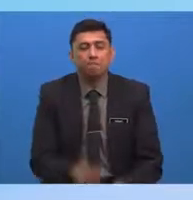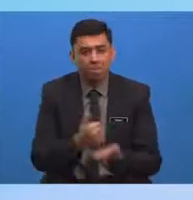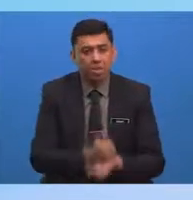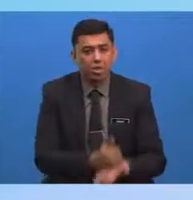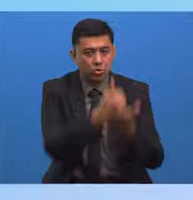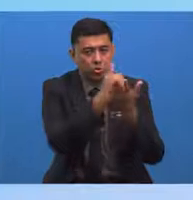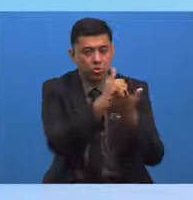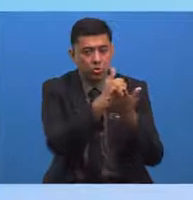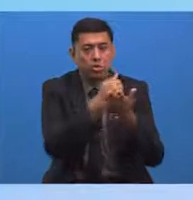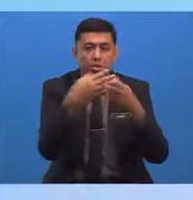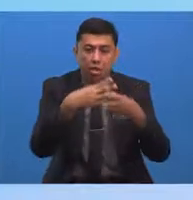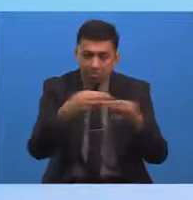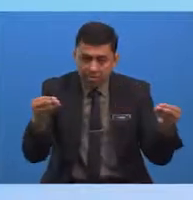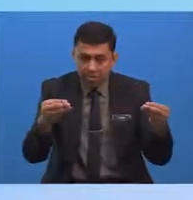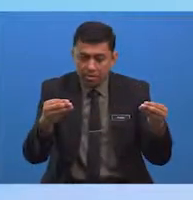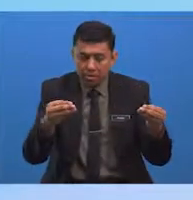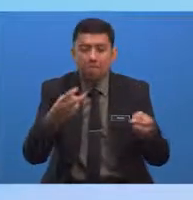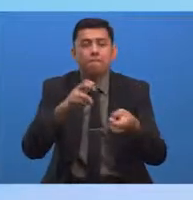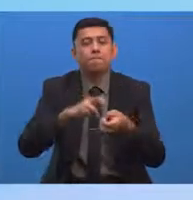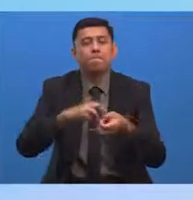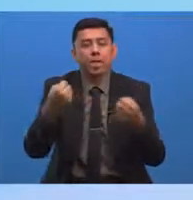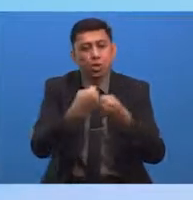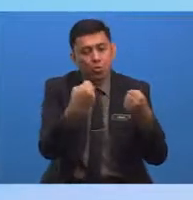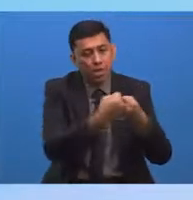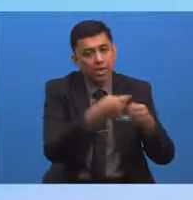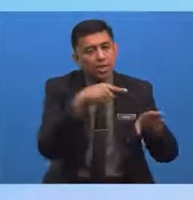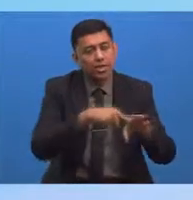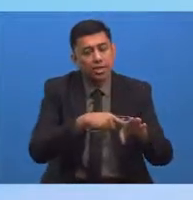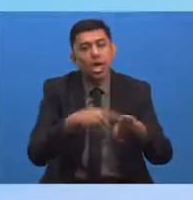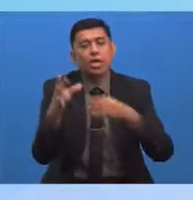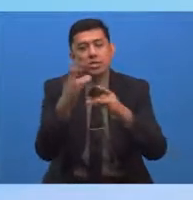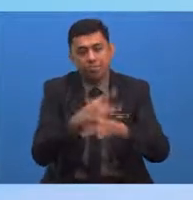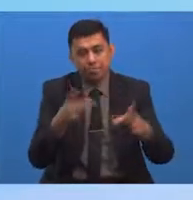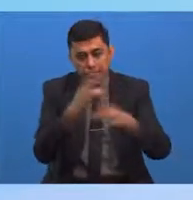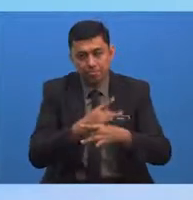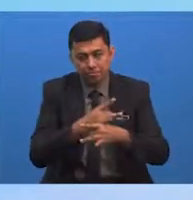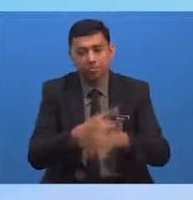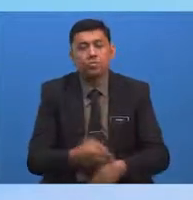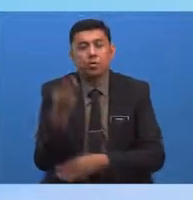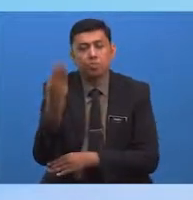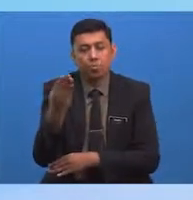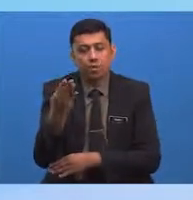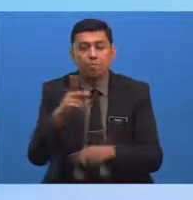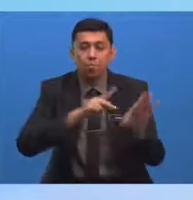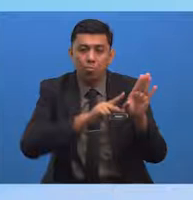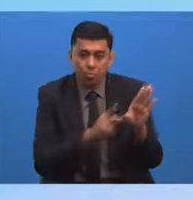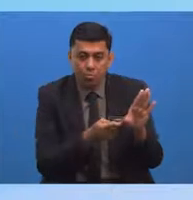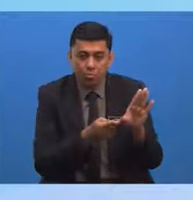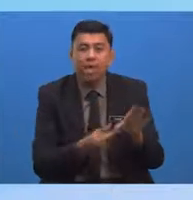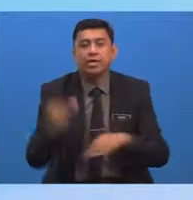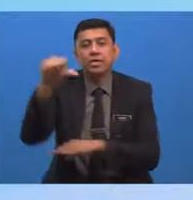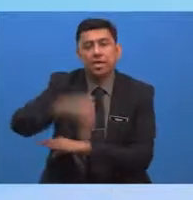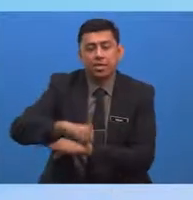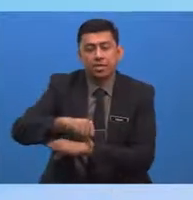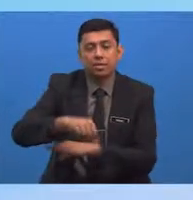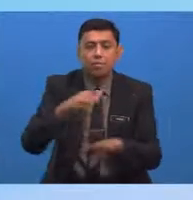bagi menyelesaikan pertelingkahan yang timbul di Sarawak. Tindakan beliau itu berpunca daripada